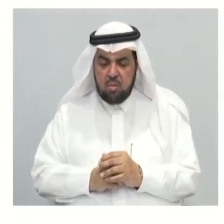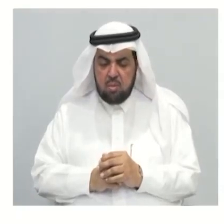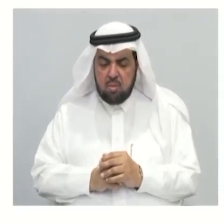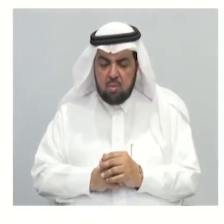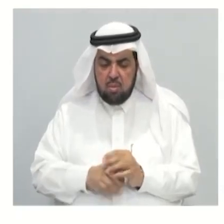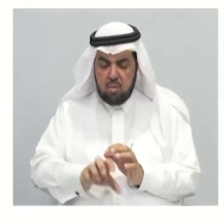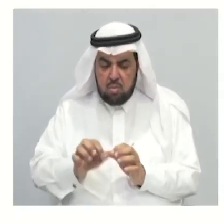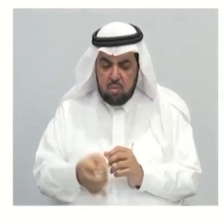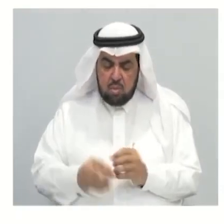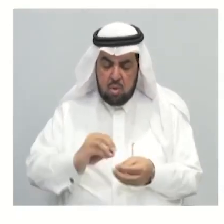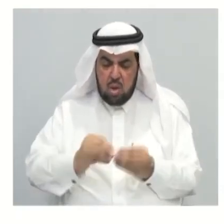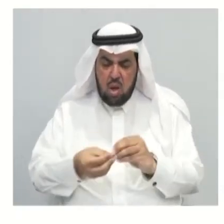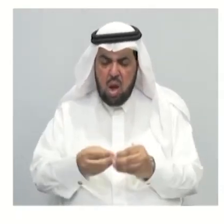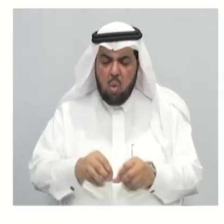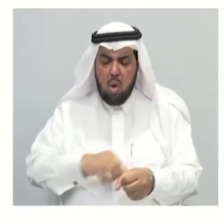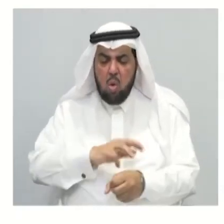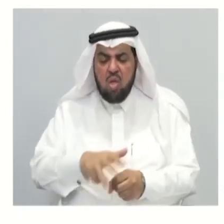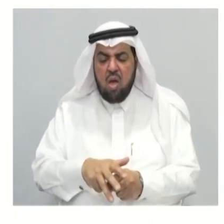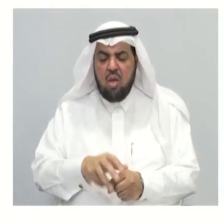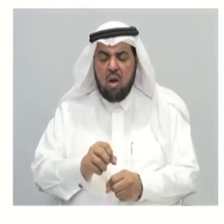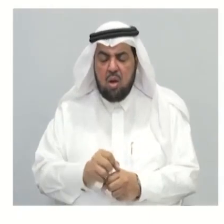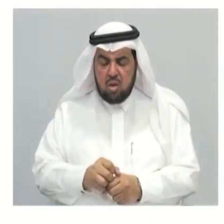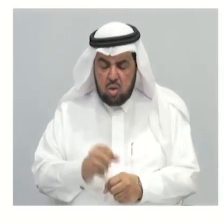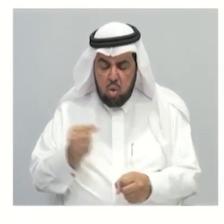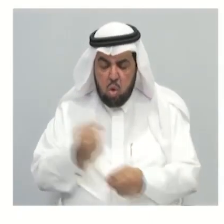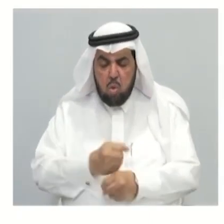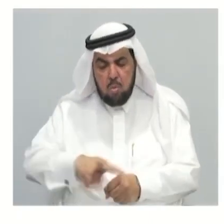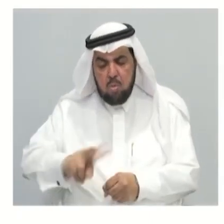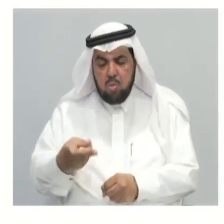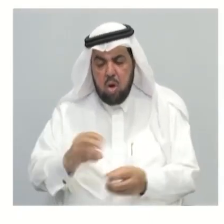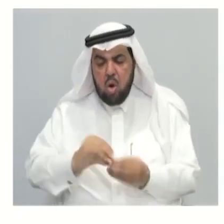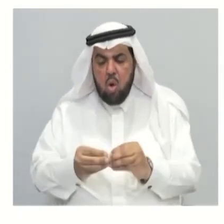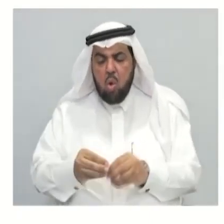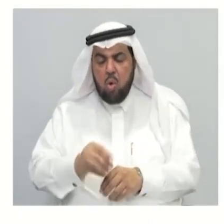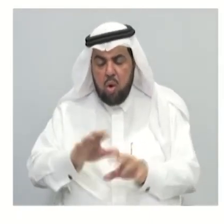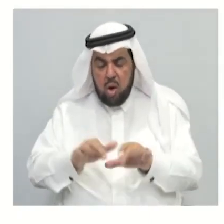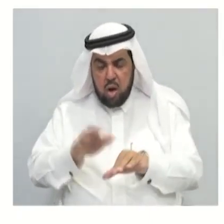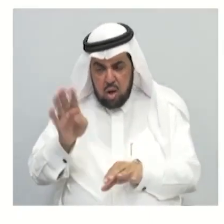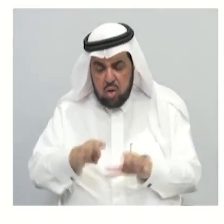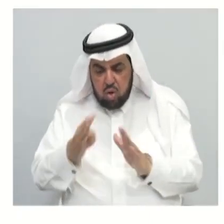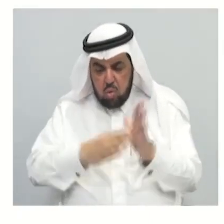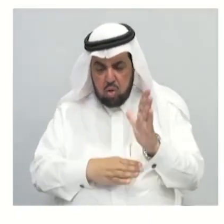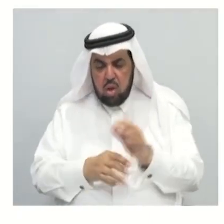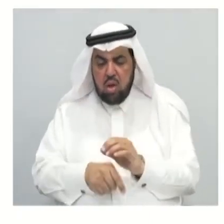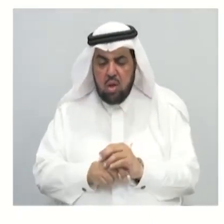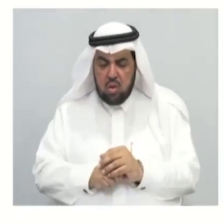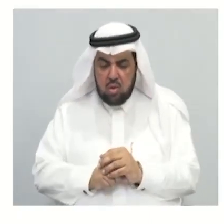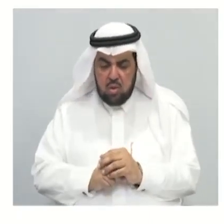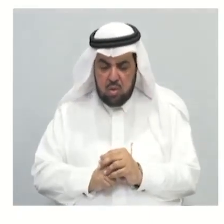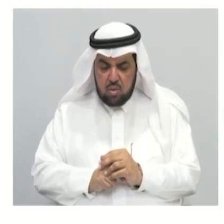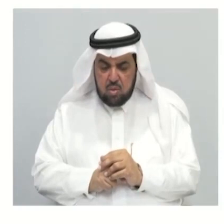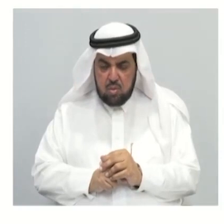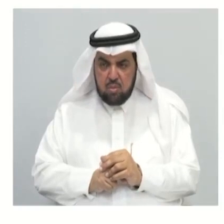النص الالوان والتاثيرات لكي نقوم بتغيير لون النص الموجود لدينا